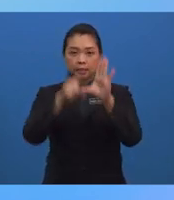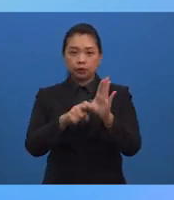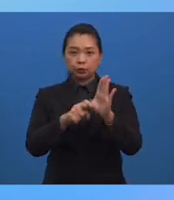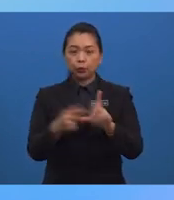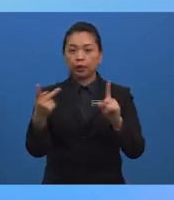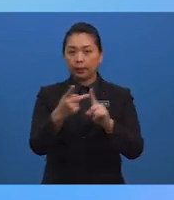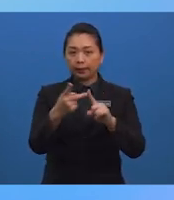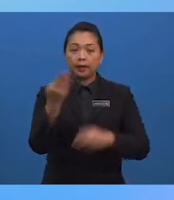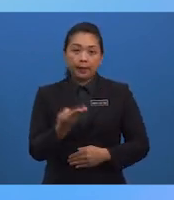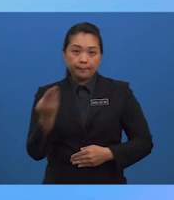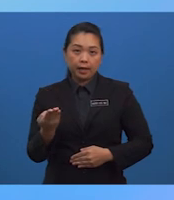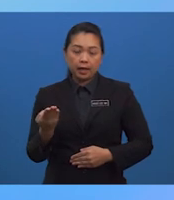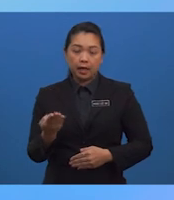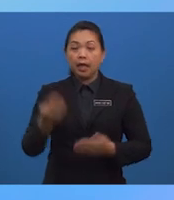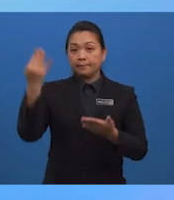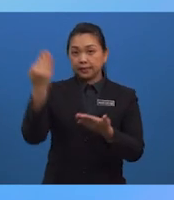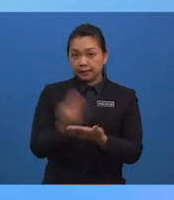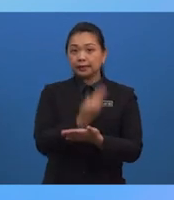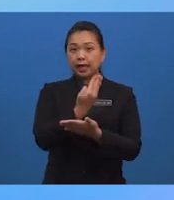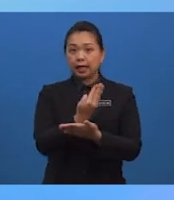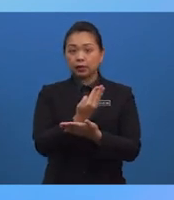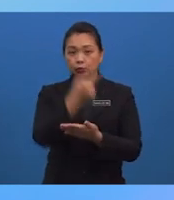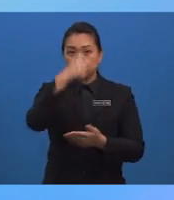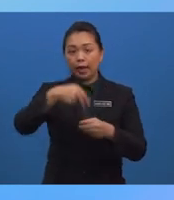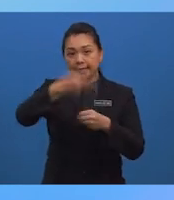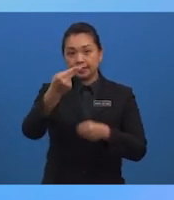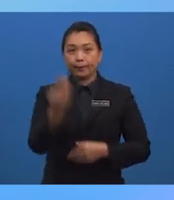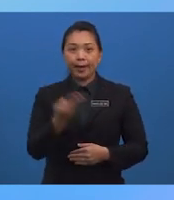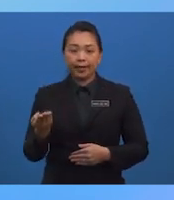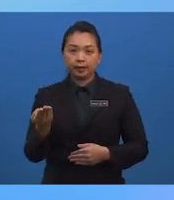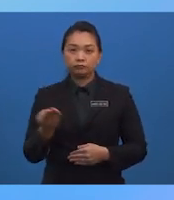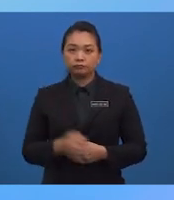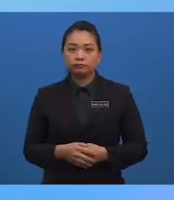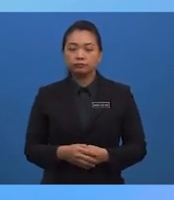yang mencukupi dalam proses penghasilan barangan.